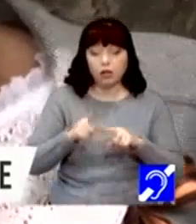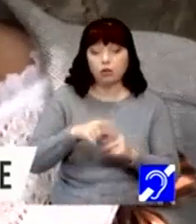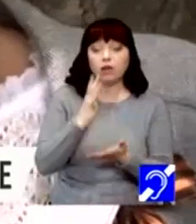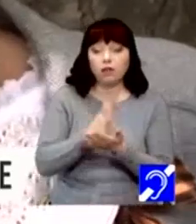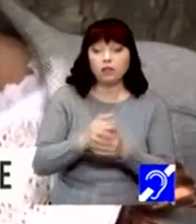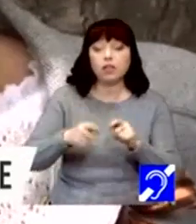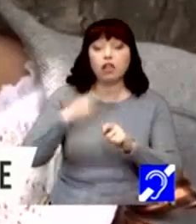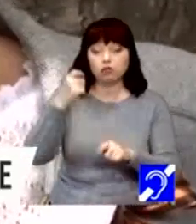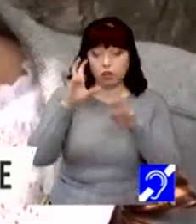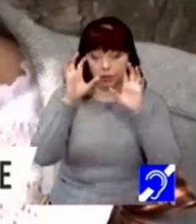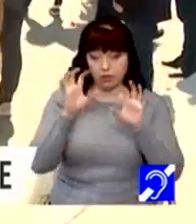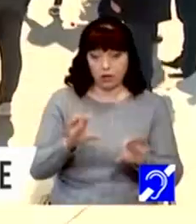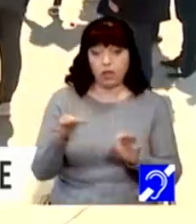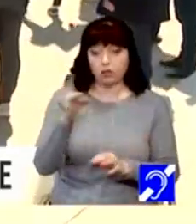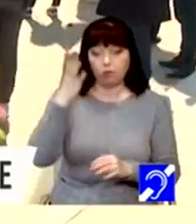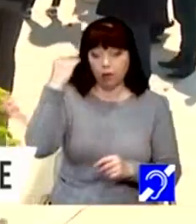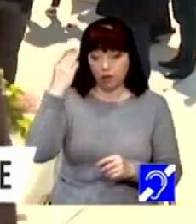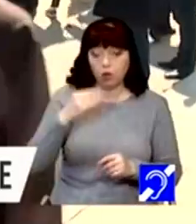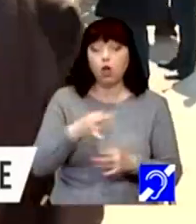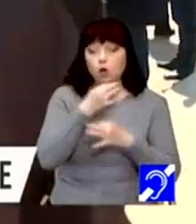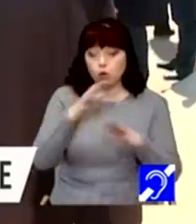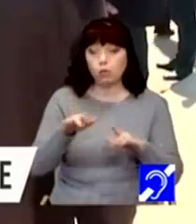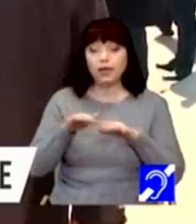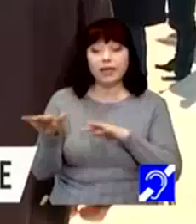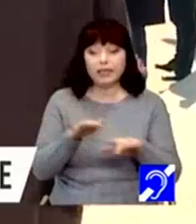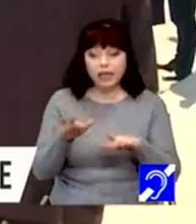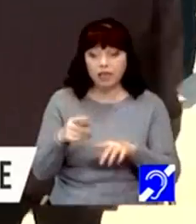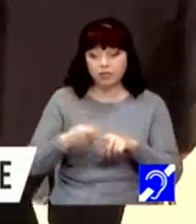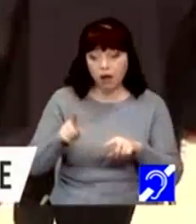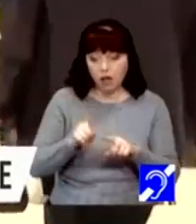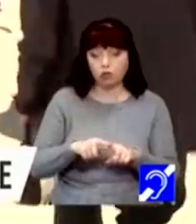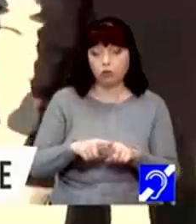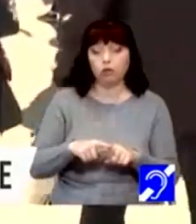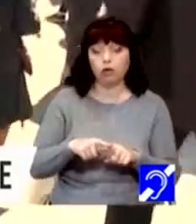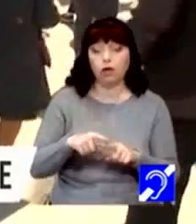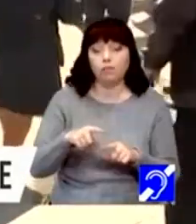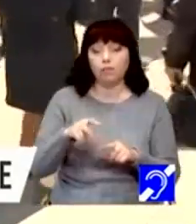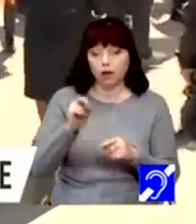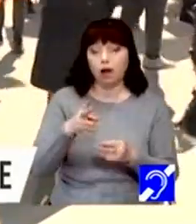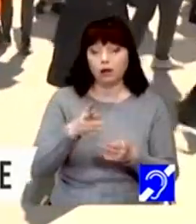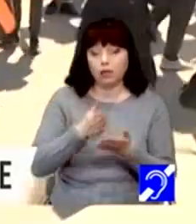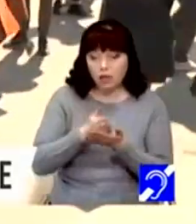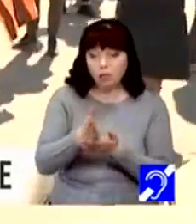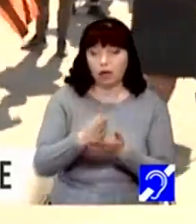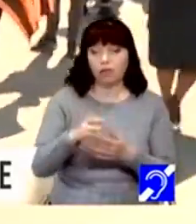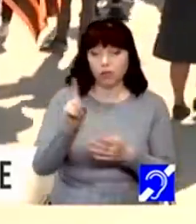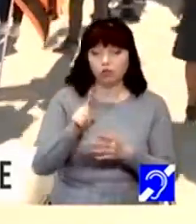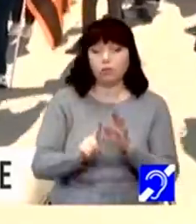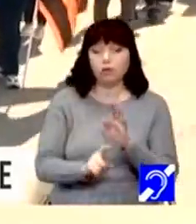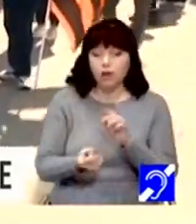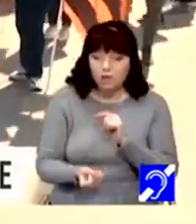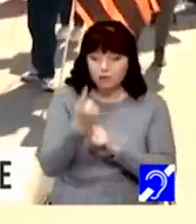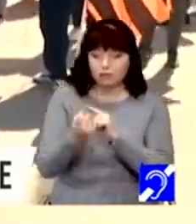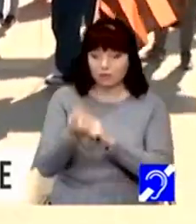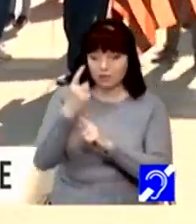a legislației republicii Moldova actiuni care a intentionat sa îndreptat spre acceptarea vrajbei se aude